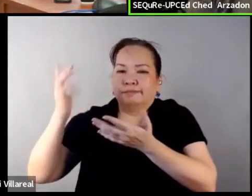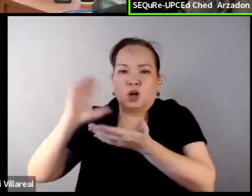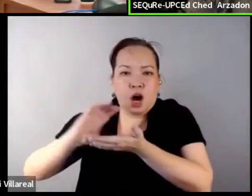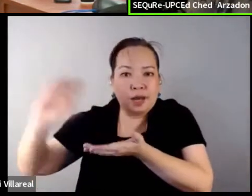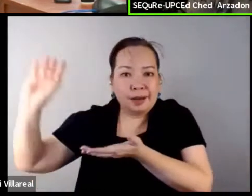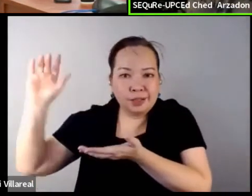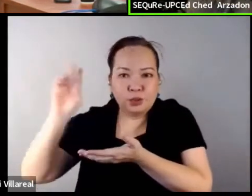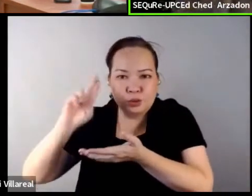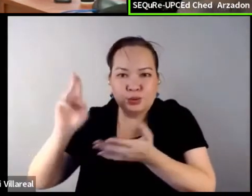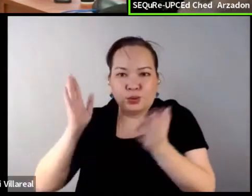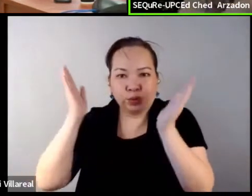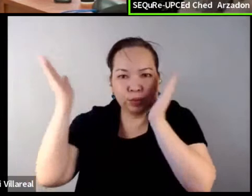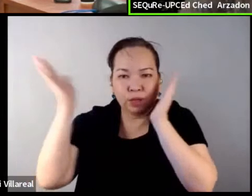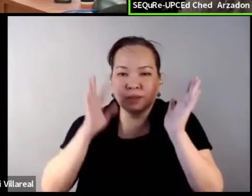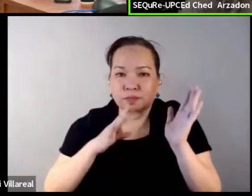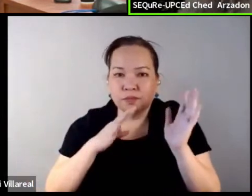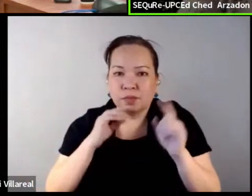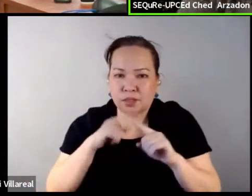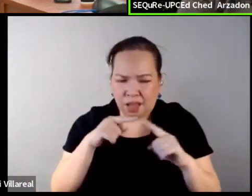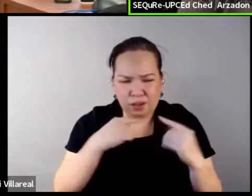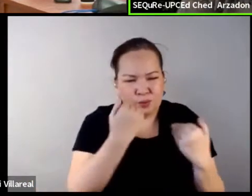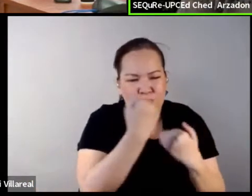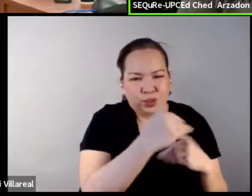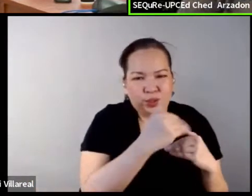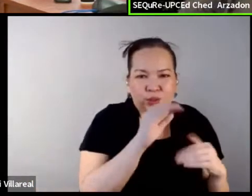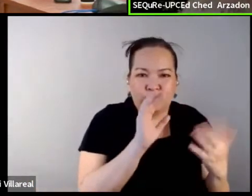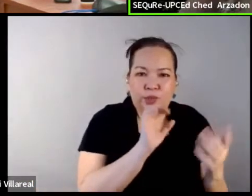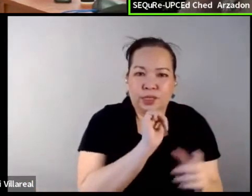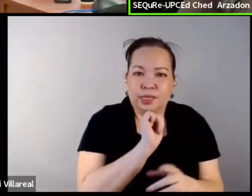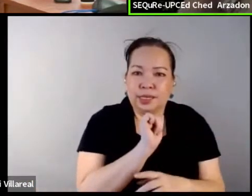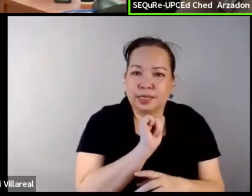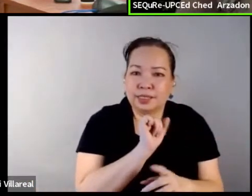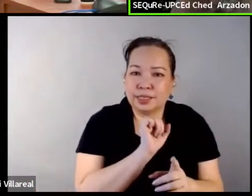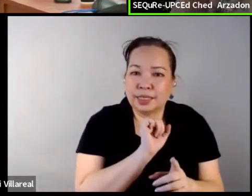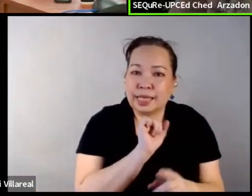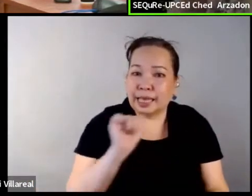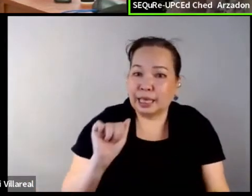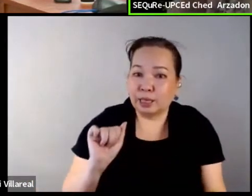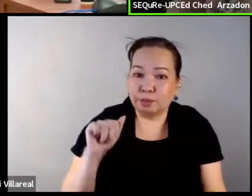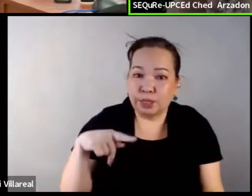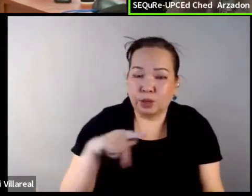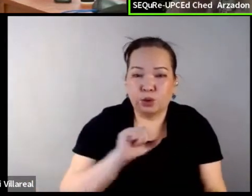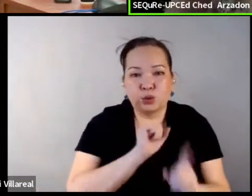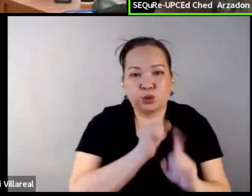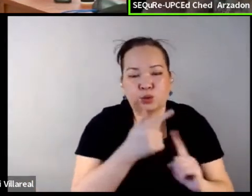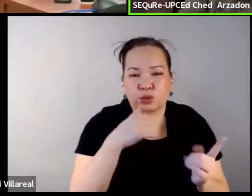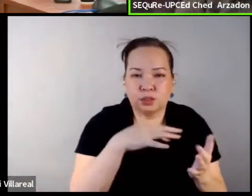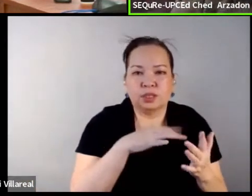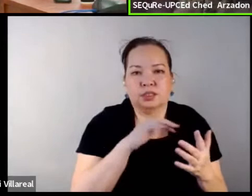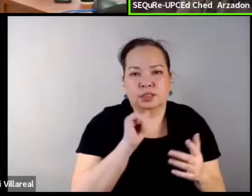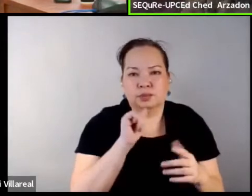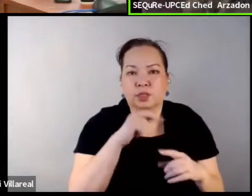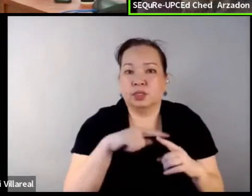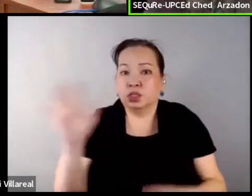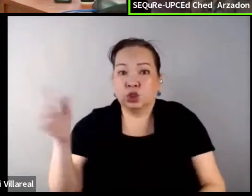So sana po, ang isang ibang issue po kasi yun. Kaya kagaya siguro sa China, no? I mean Chinese school, alam po siya ni